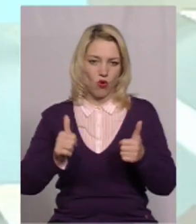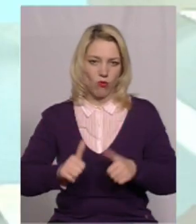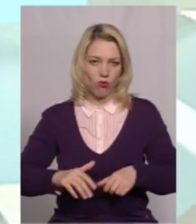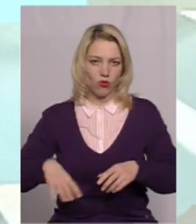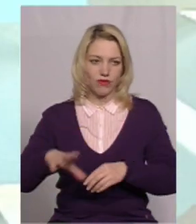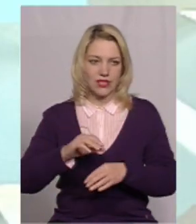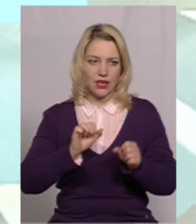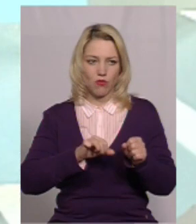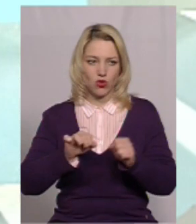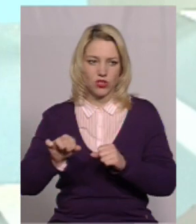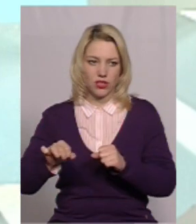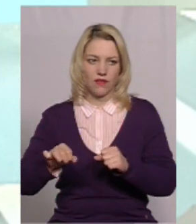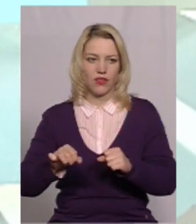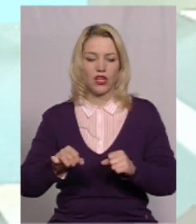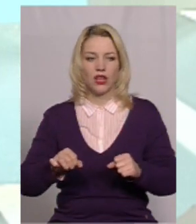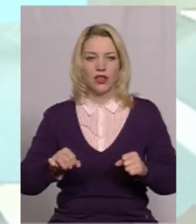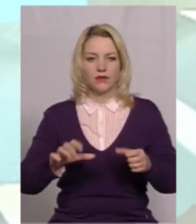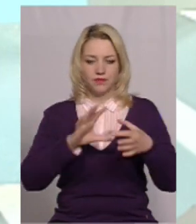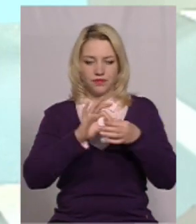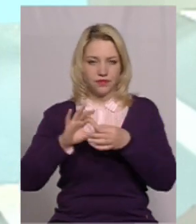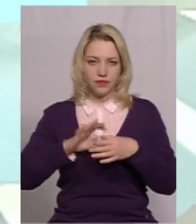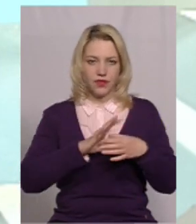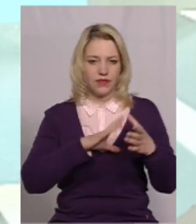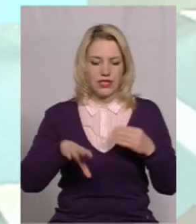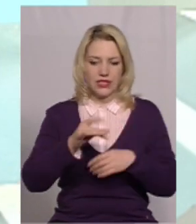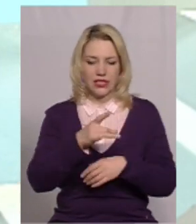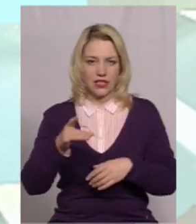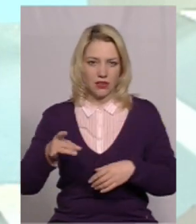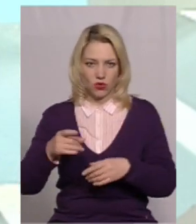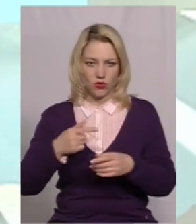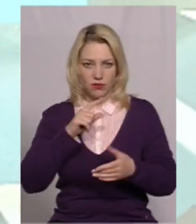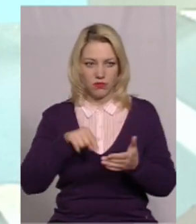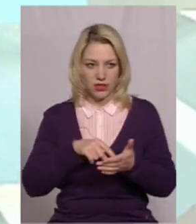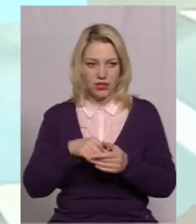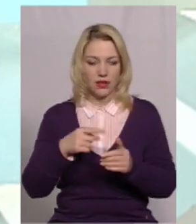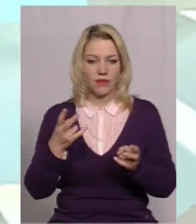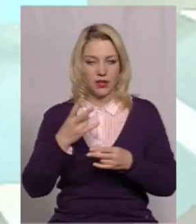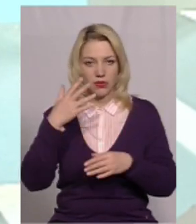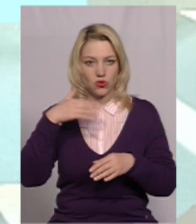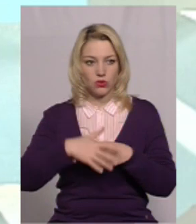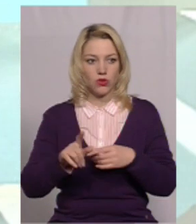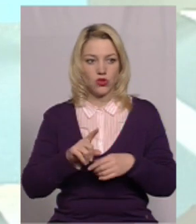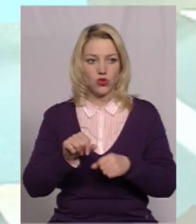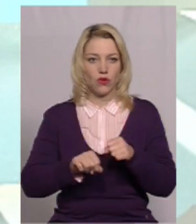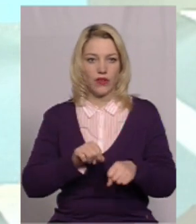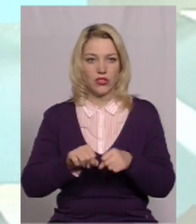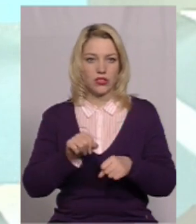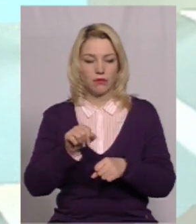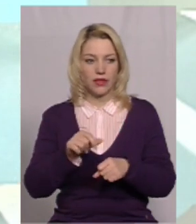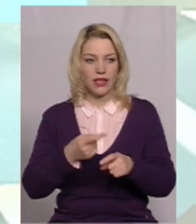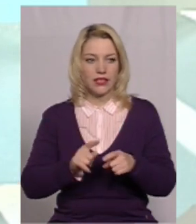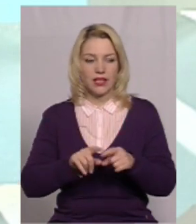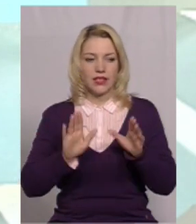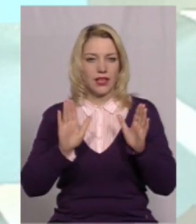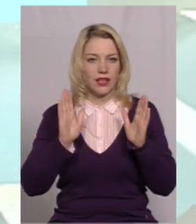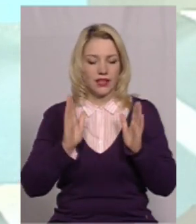сформують всі можливі ділянки руху для велосипедистів. Адже варто зрозуміти, що велосипед – це не є